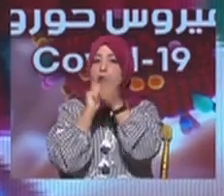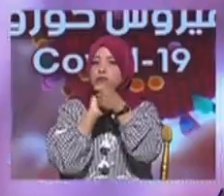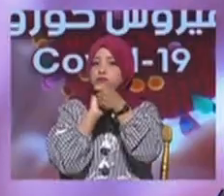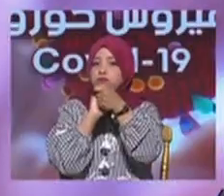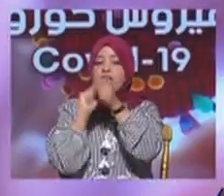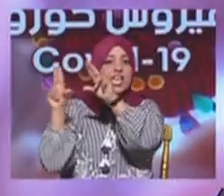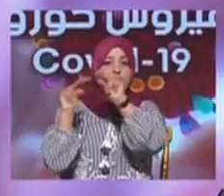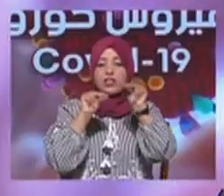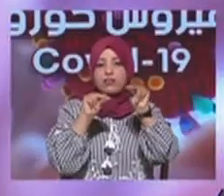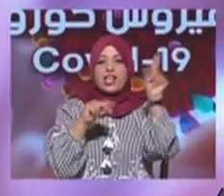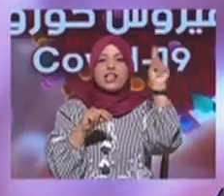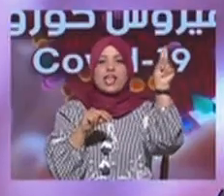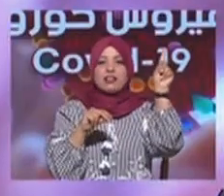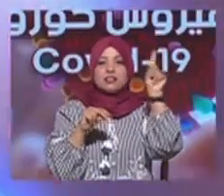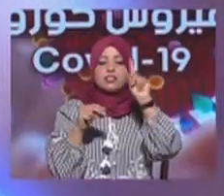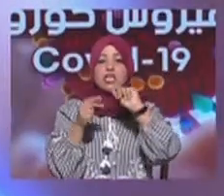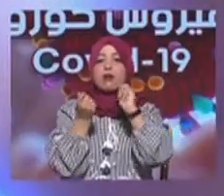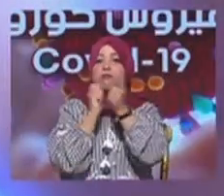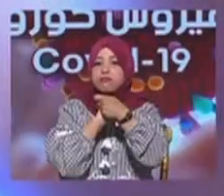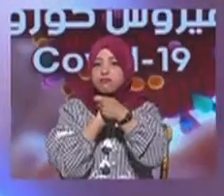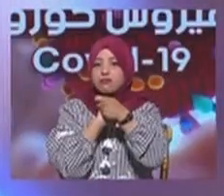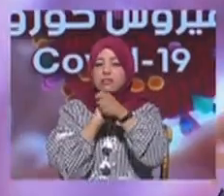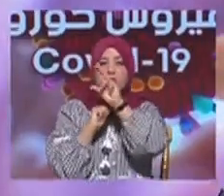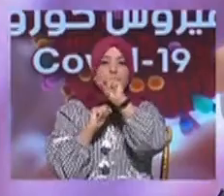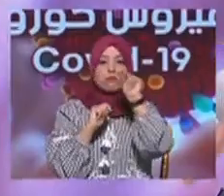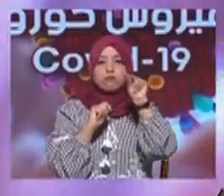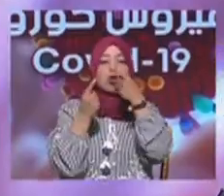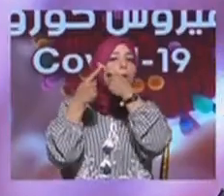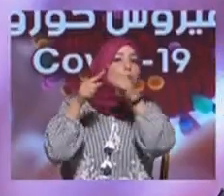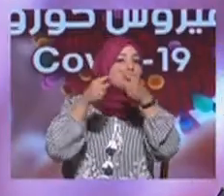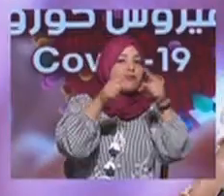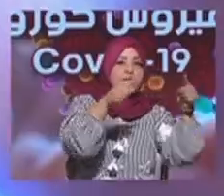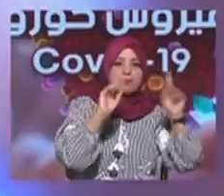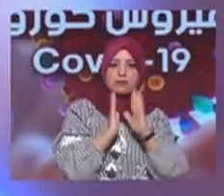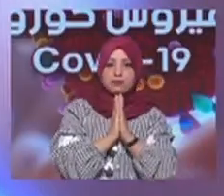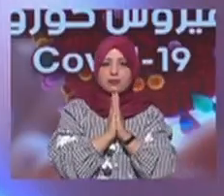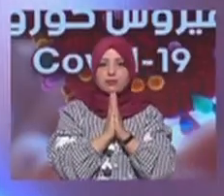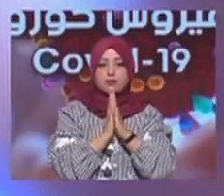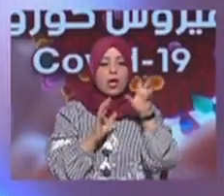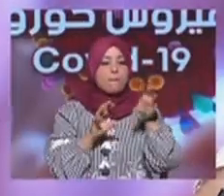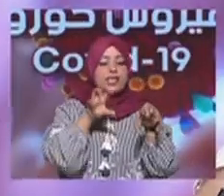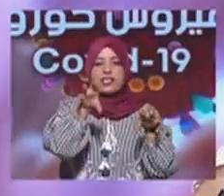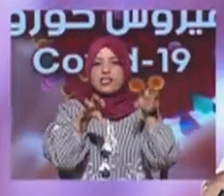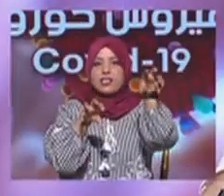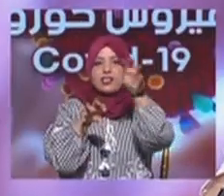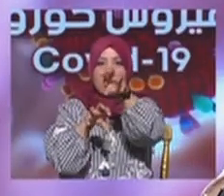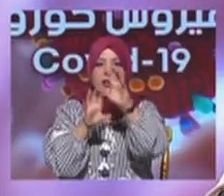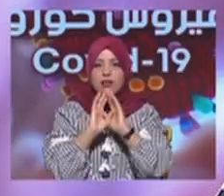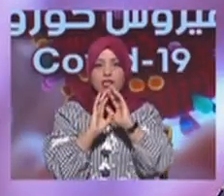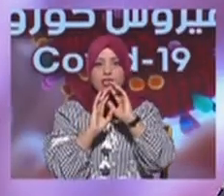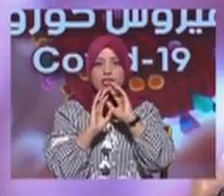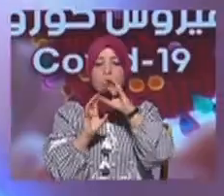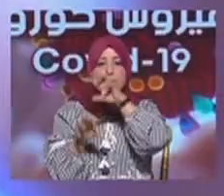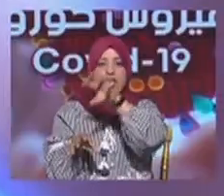هذا صحيح. طيب باش ندخلوا في الديتاي دي شو معناها في فرد بلا وثلاثه محليين وتلقى